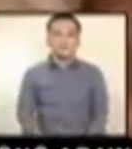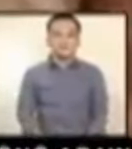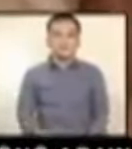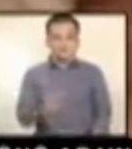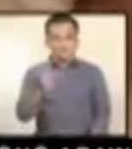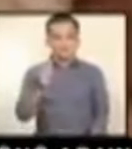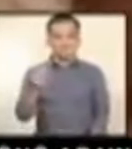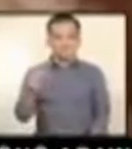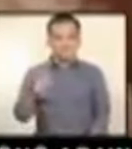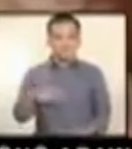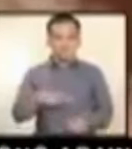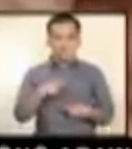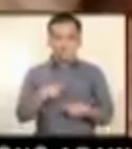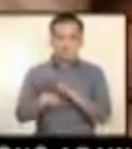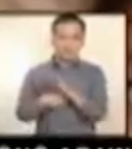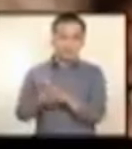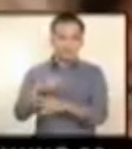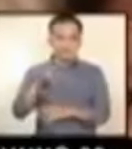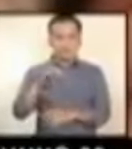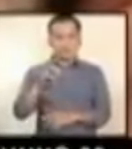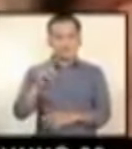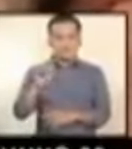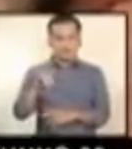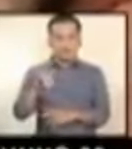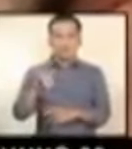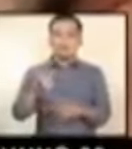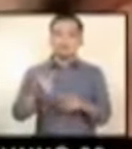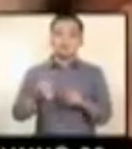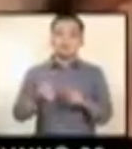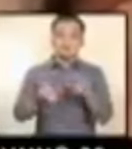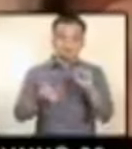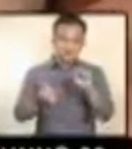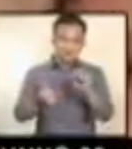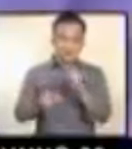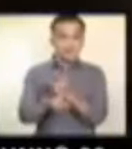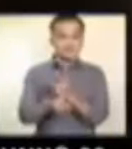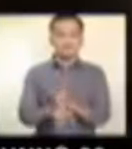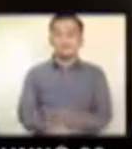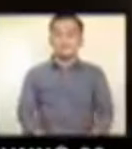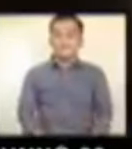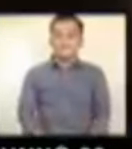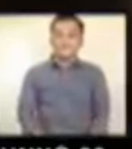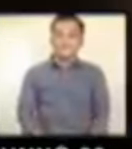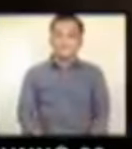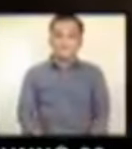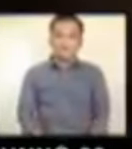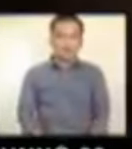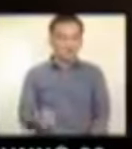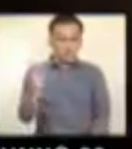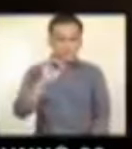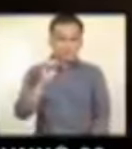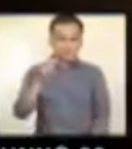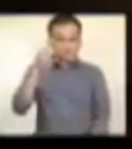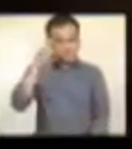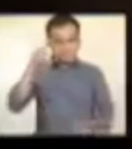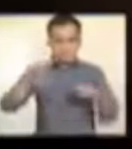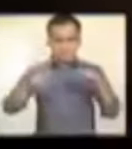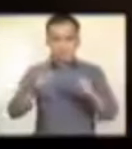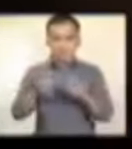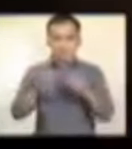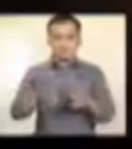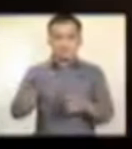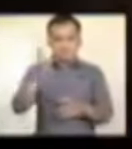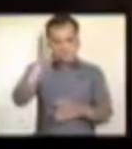And proud din naman ako sa kanya doon sa Vanity Fair. Yes! Diba? Wala naman daw duda si Direk Brillante